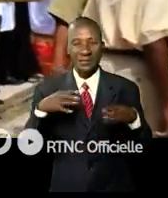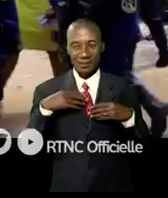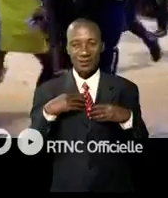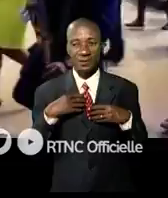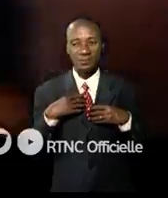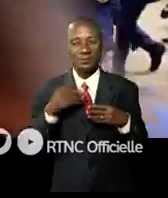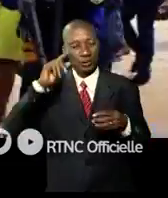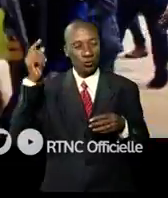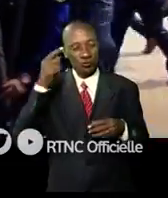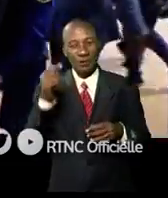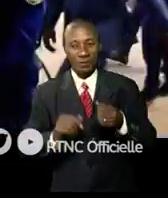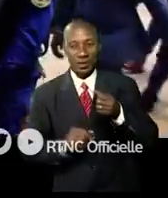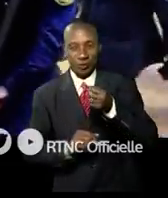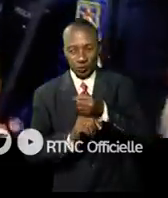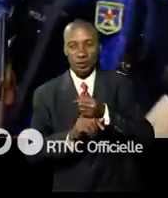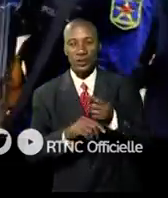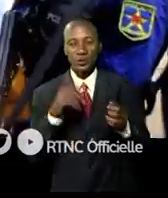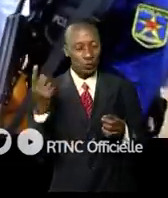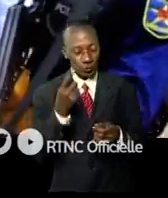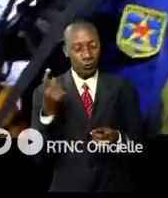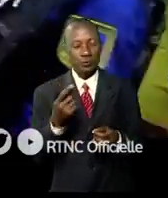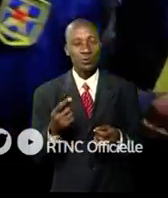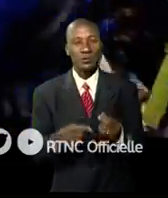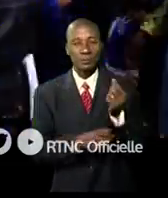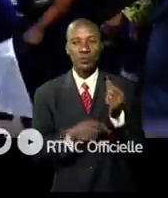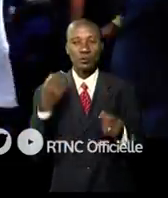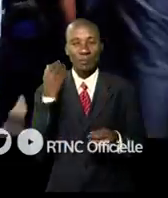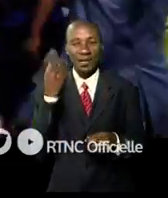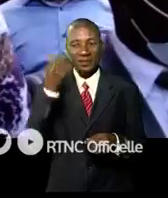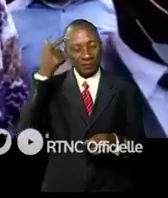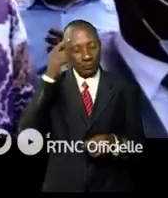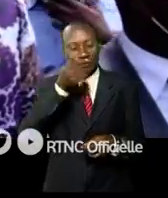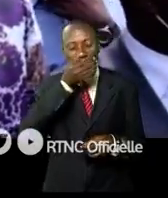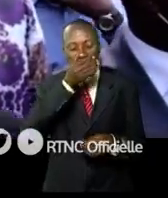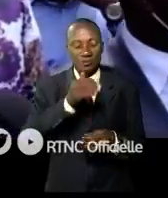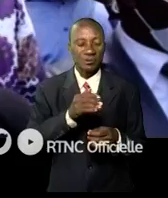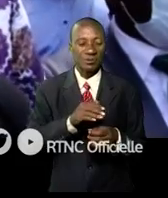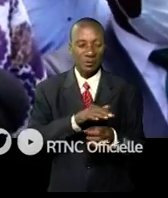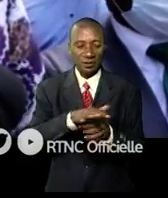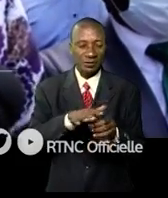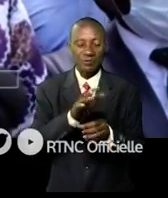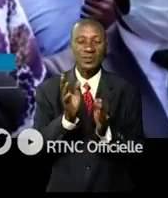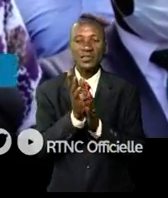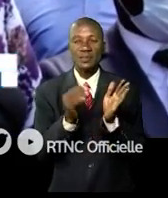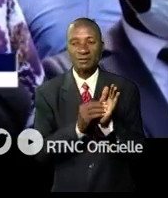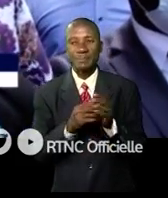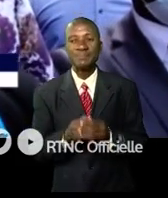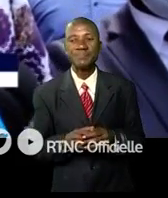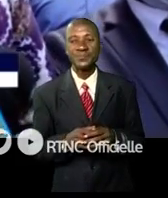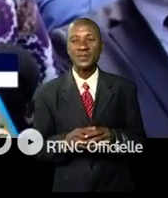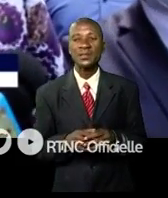les services pour faire face à cette seconde vague de la Covid-19. Et nous avons tout réglé et je crois que ces